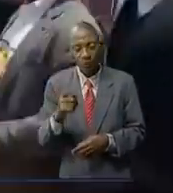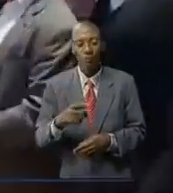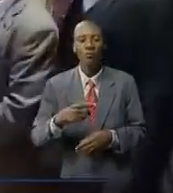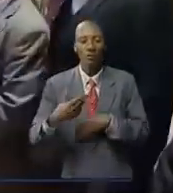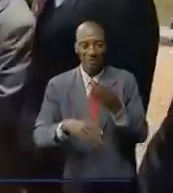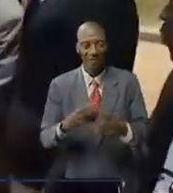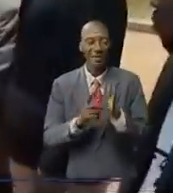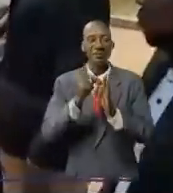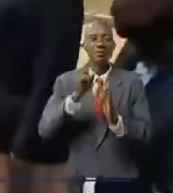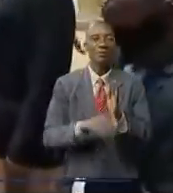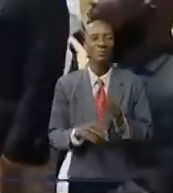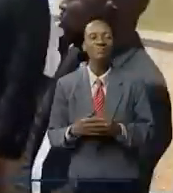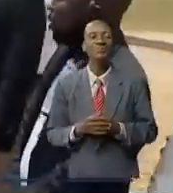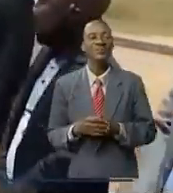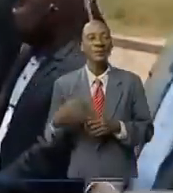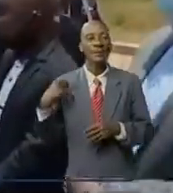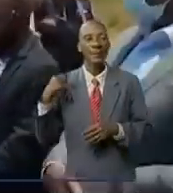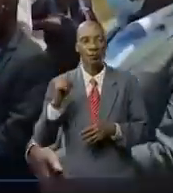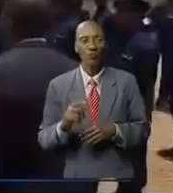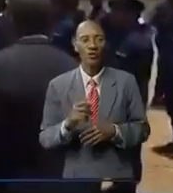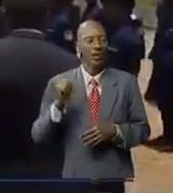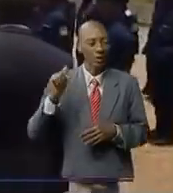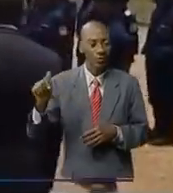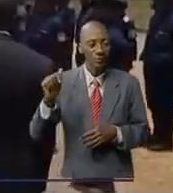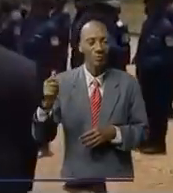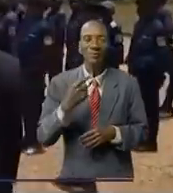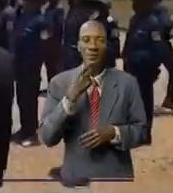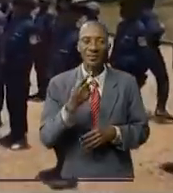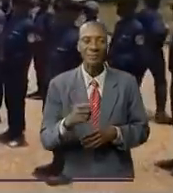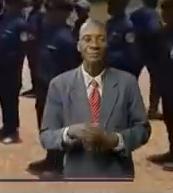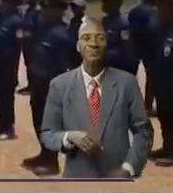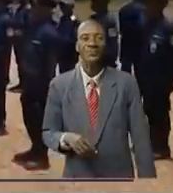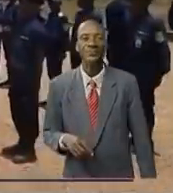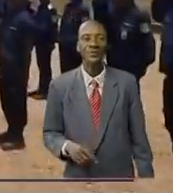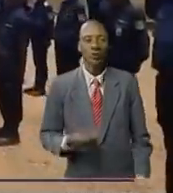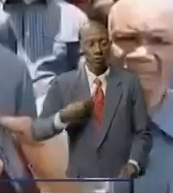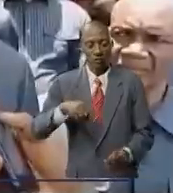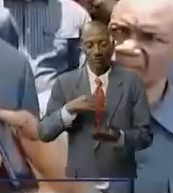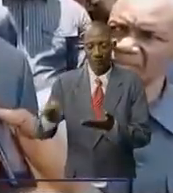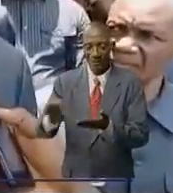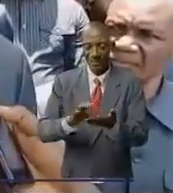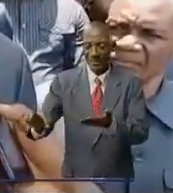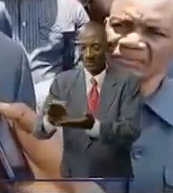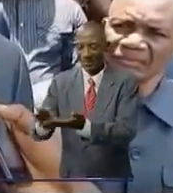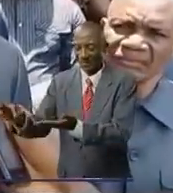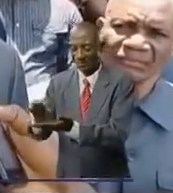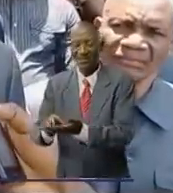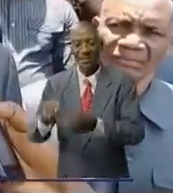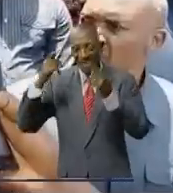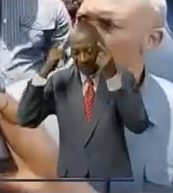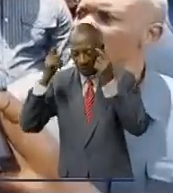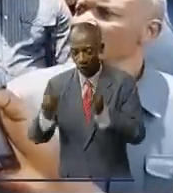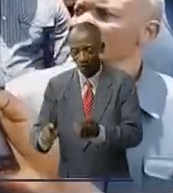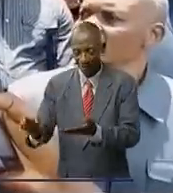présence ne signifie pas la signature maintenant, parce que, si nous avons signé le mémorandum d'entente, il